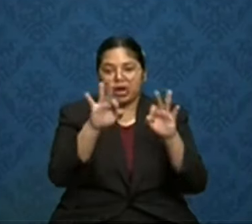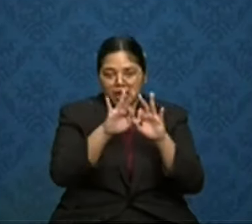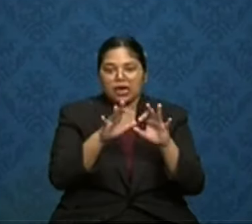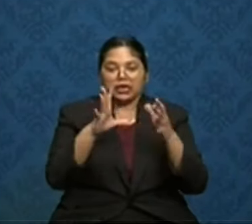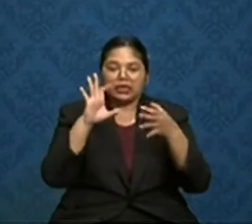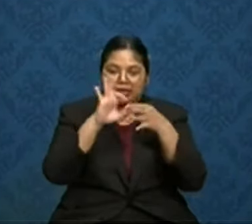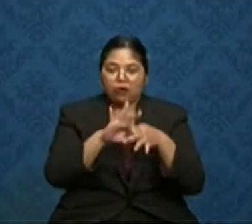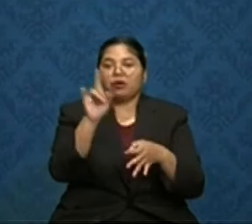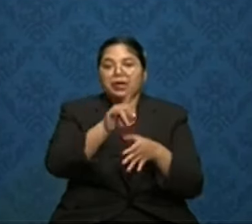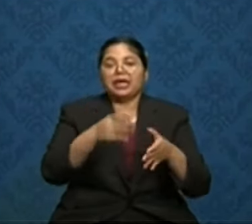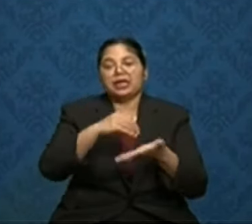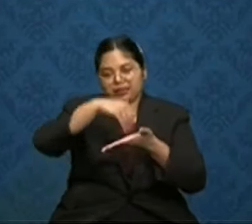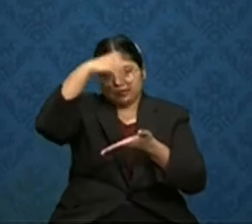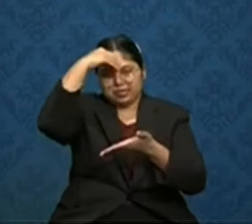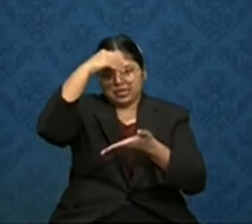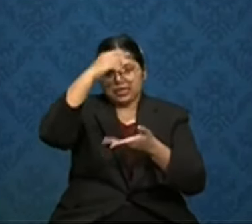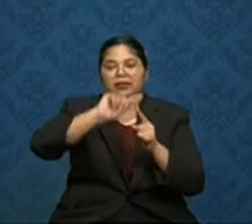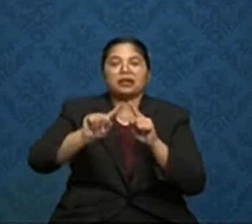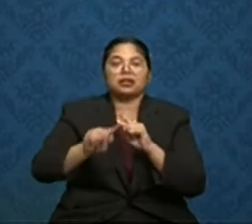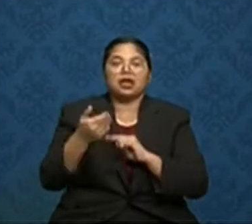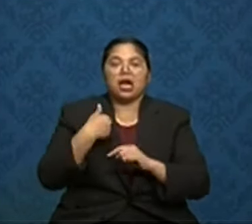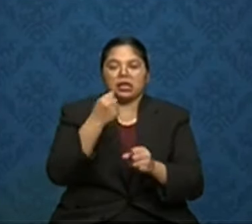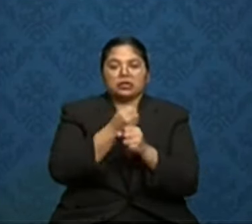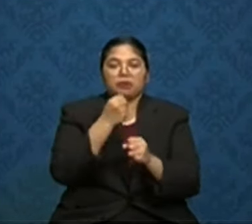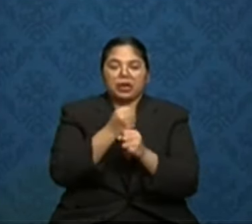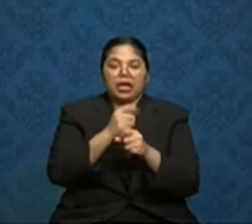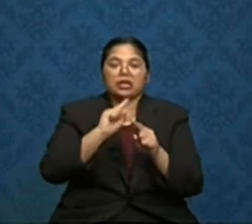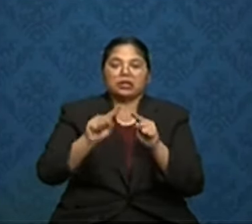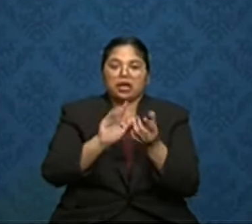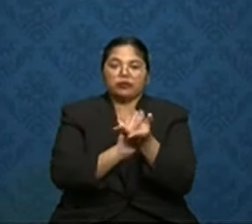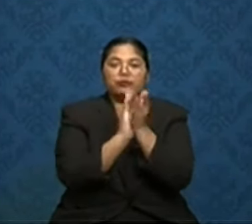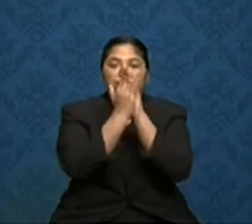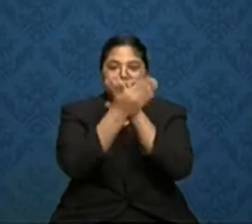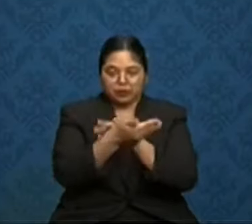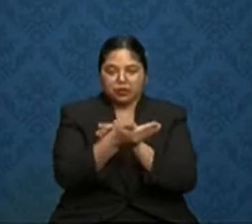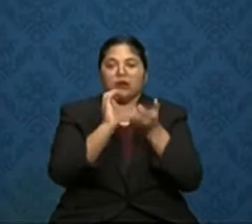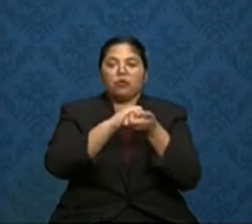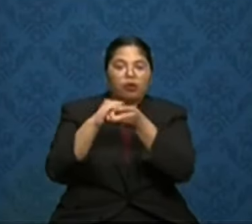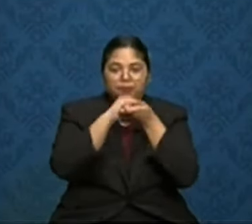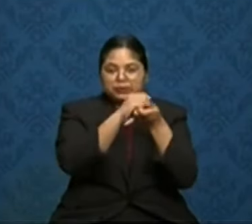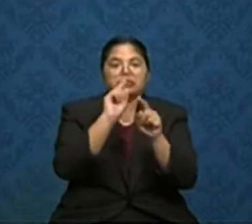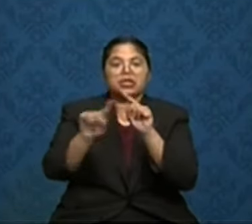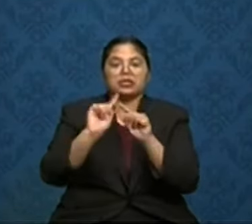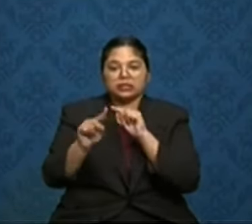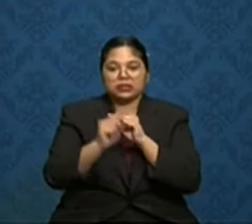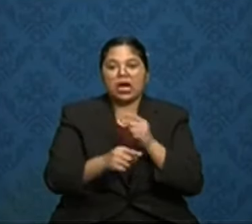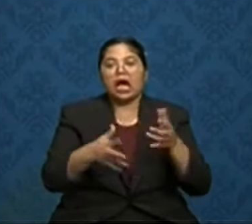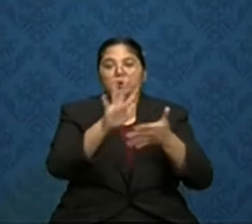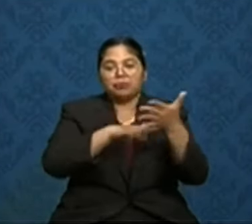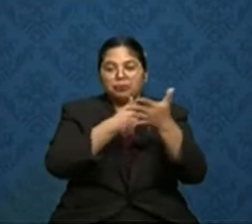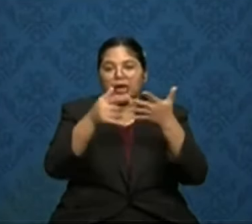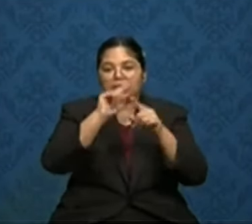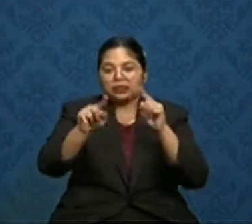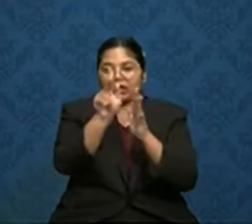การศึกษาดังนั้นการดำเนินการจะต้องทำแบบบูรณาการต้องวางทิศทางแก้กฎหมาย